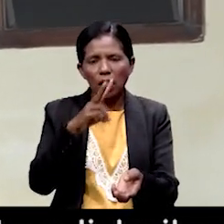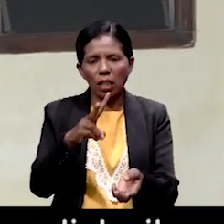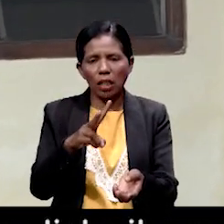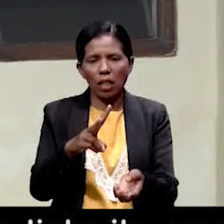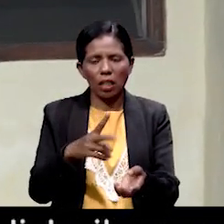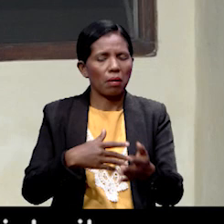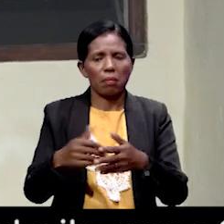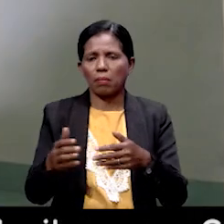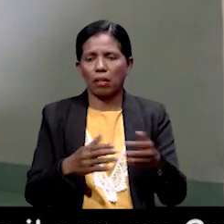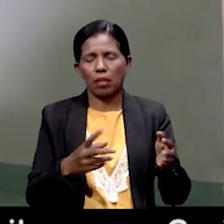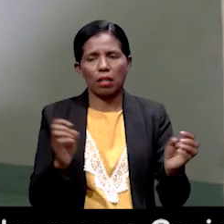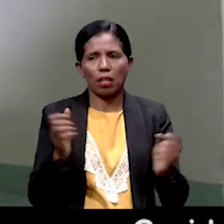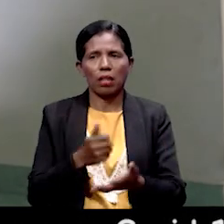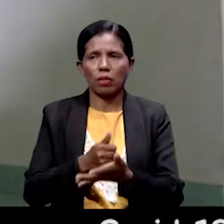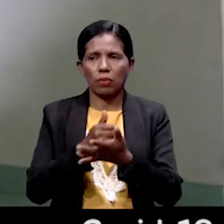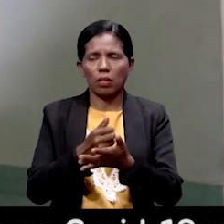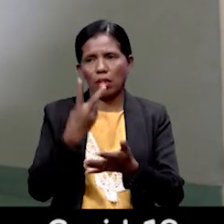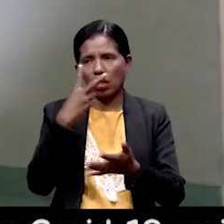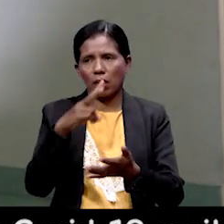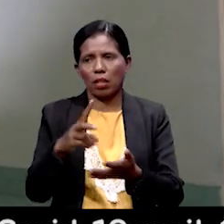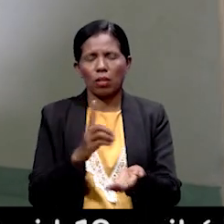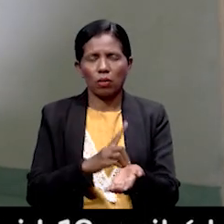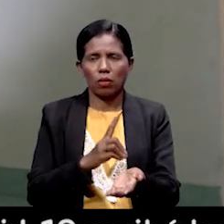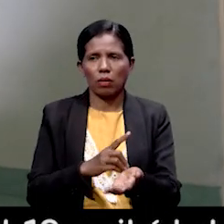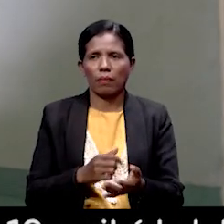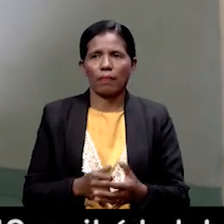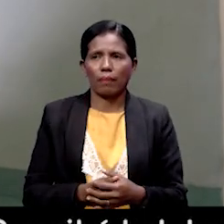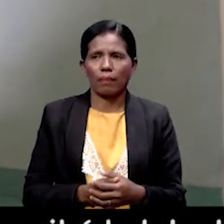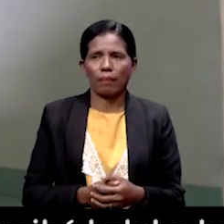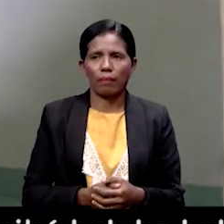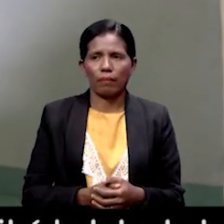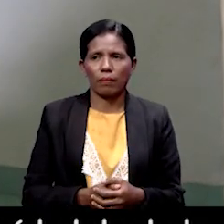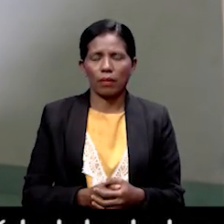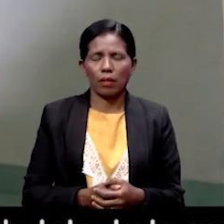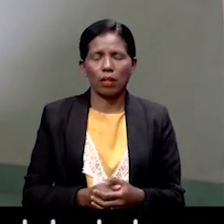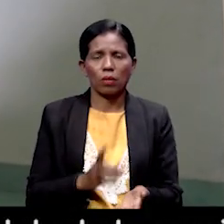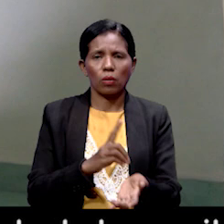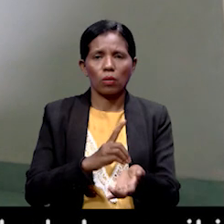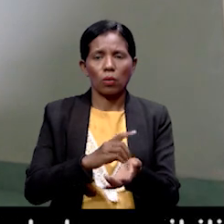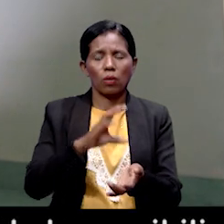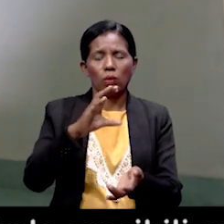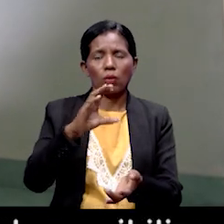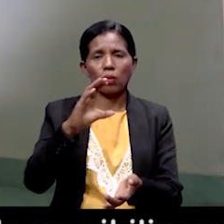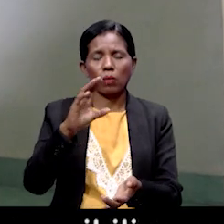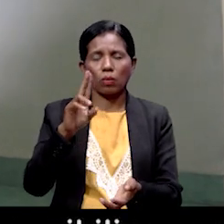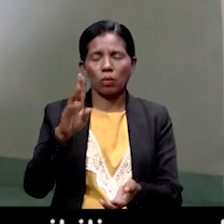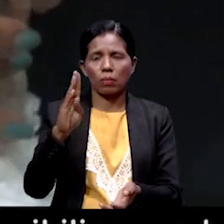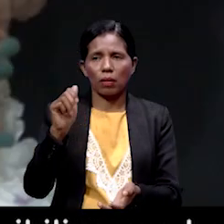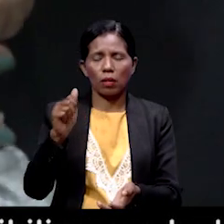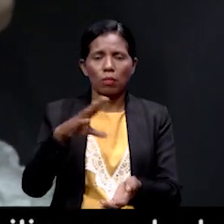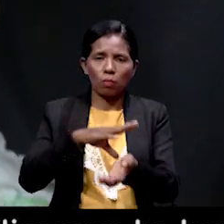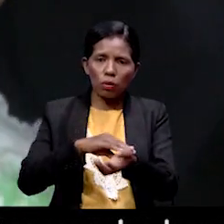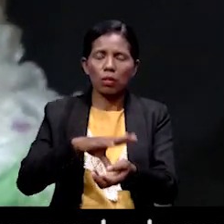bain bain de ni ni kotung ni de doktor dan mabe be kuban si ramai buti mes ni la tani si